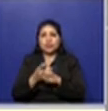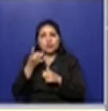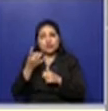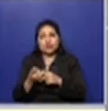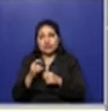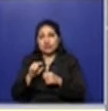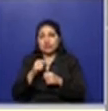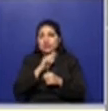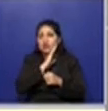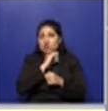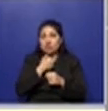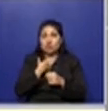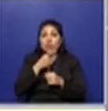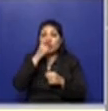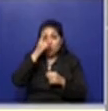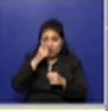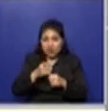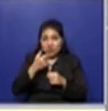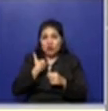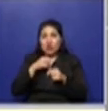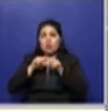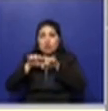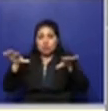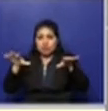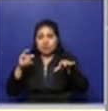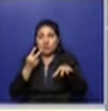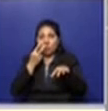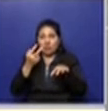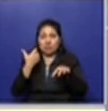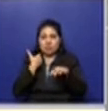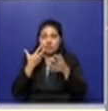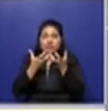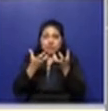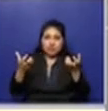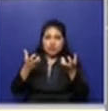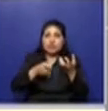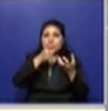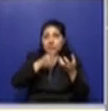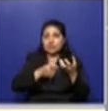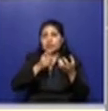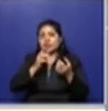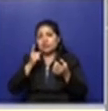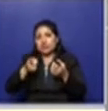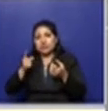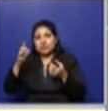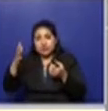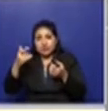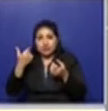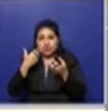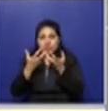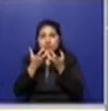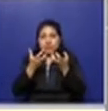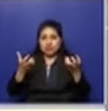เอาความจริงออกมาเผยแพร่ให้ดูนะครับแล้วก็3แล้วก็กลั่นกรองแยกแยะข้อเท็จจริงนำไปสู่การอ้างอิงได้นะครับ